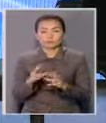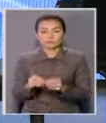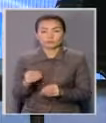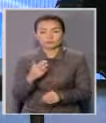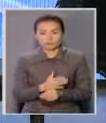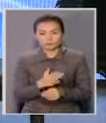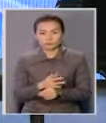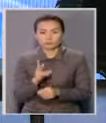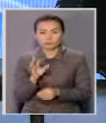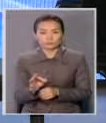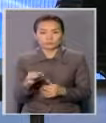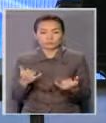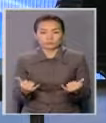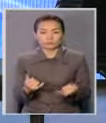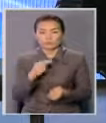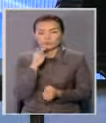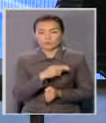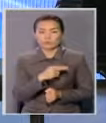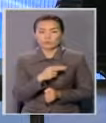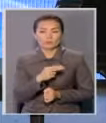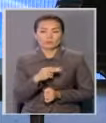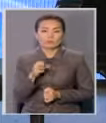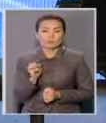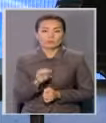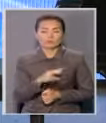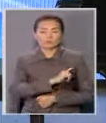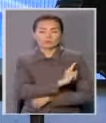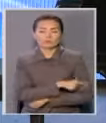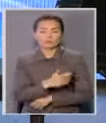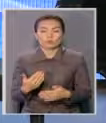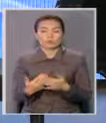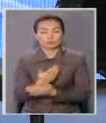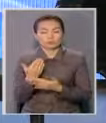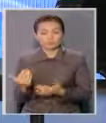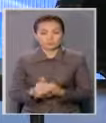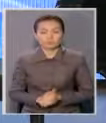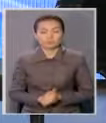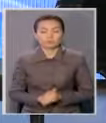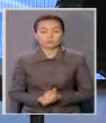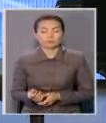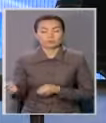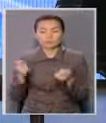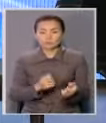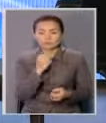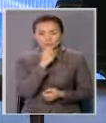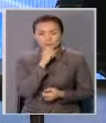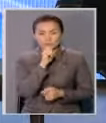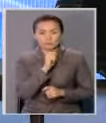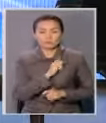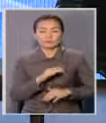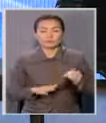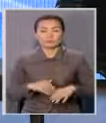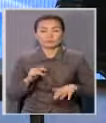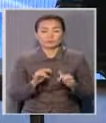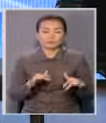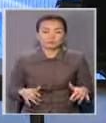аспаптар, но мына аспаптың сапасы өте мықты. Кеше қолымызға тегеннен кейін жерде орнықтырғаннан кейін мамандар,